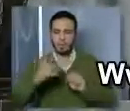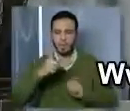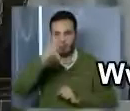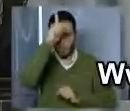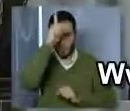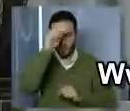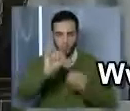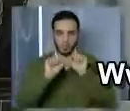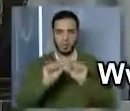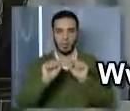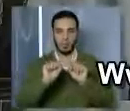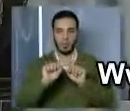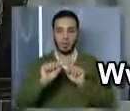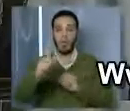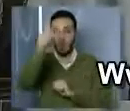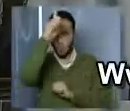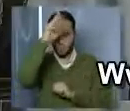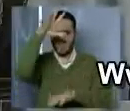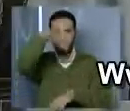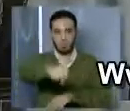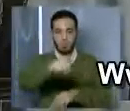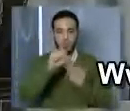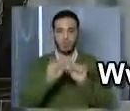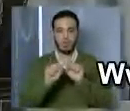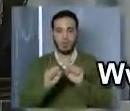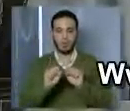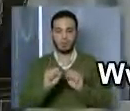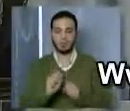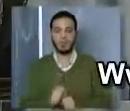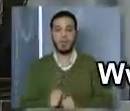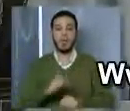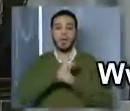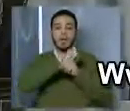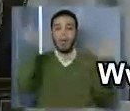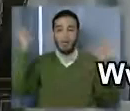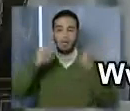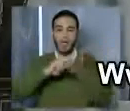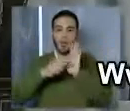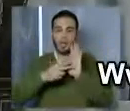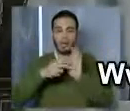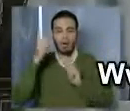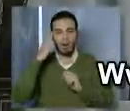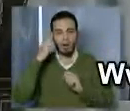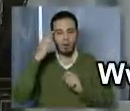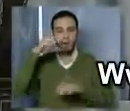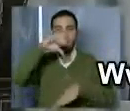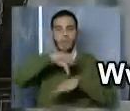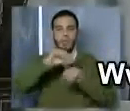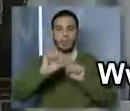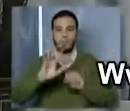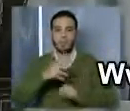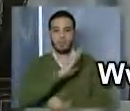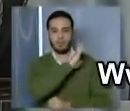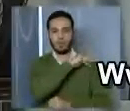الأردن، إن دي تبع الدولة الأردنية. لكن الانتفاضة دي جابت لنا مفهوم جديد إن دي أرض